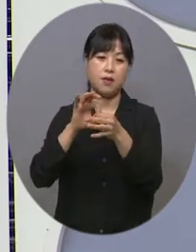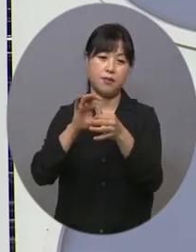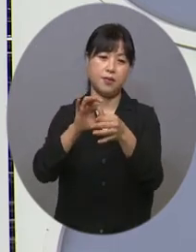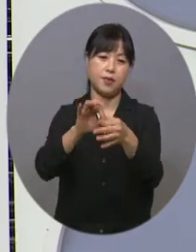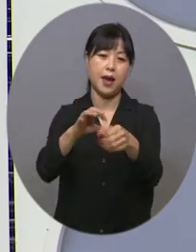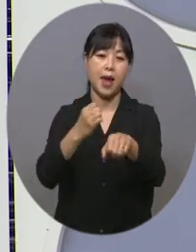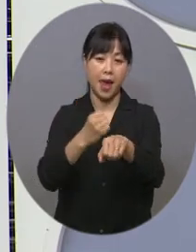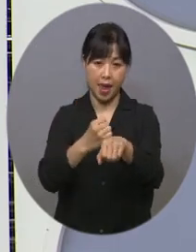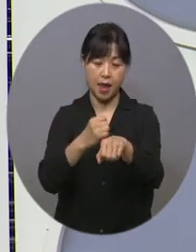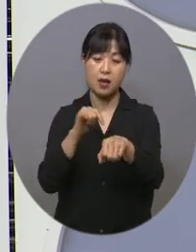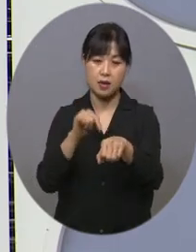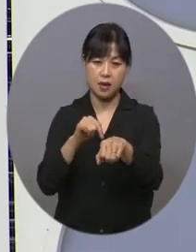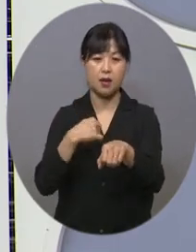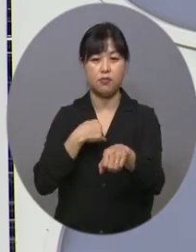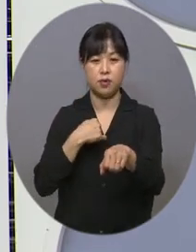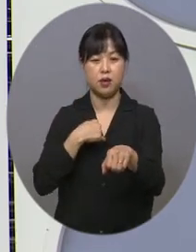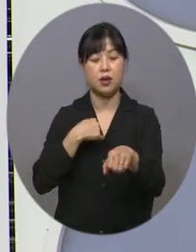저희들의